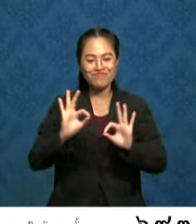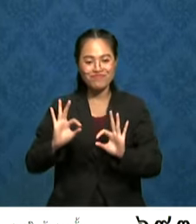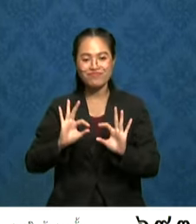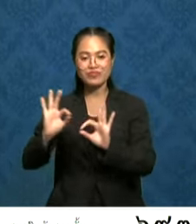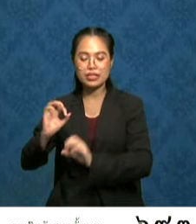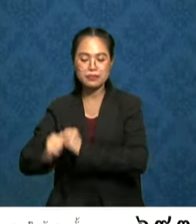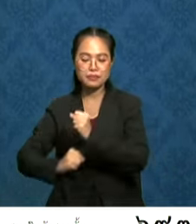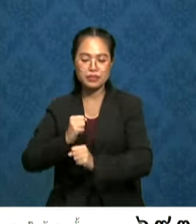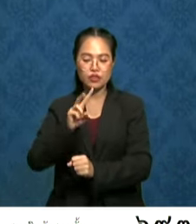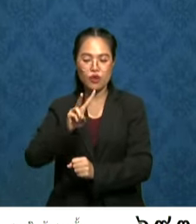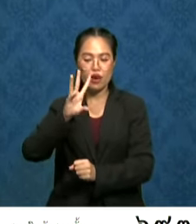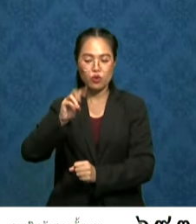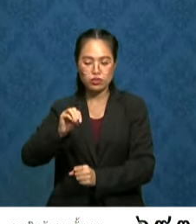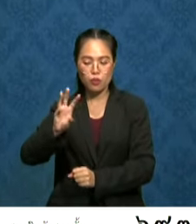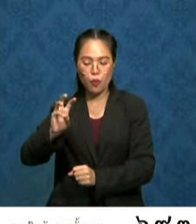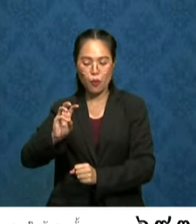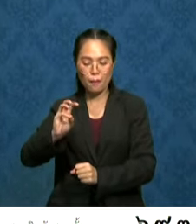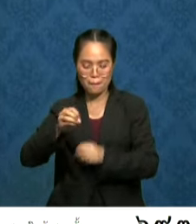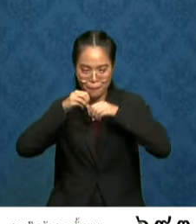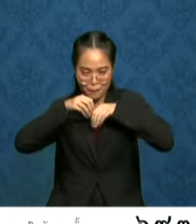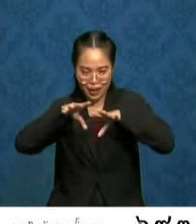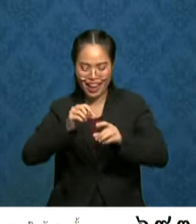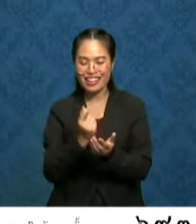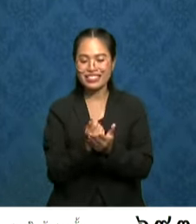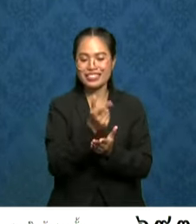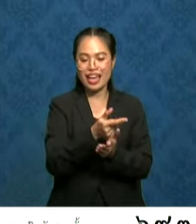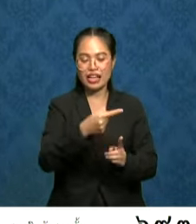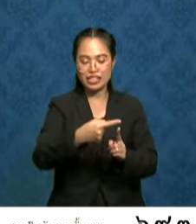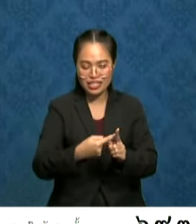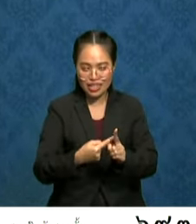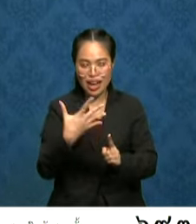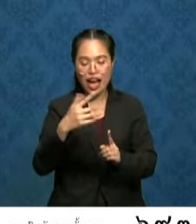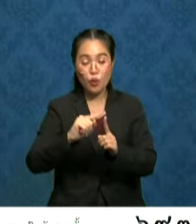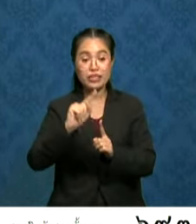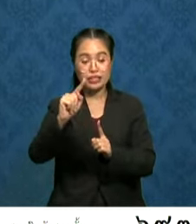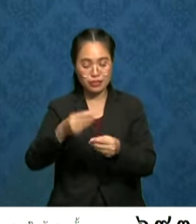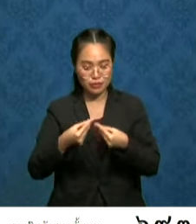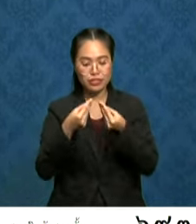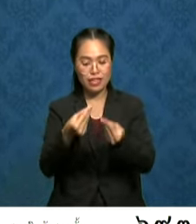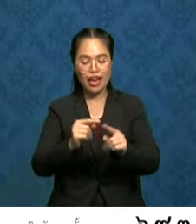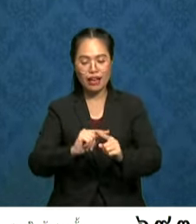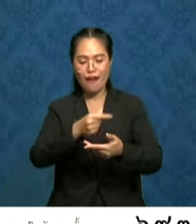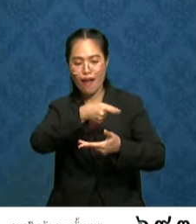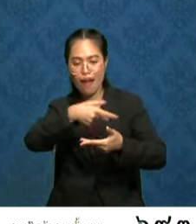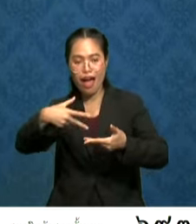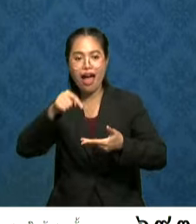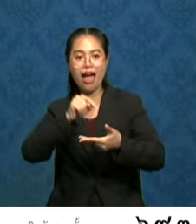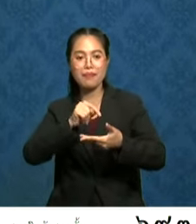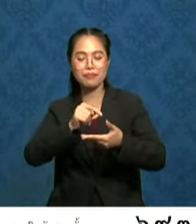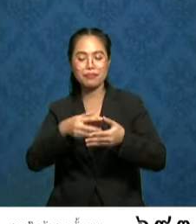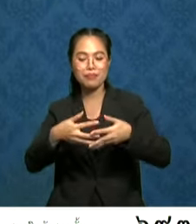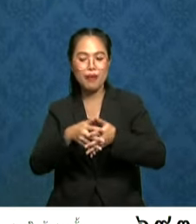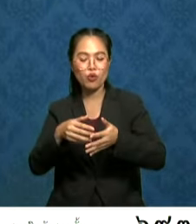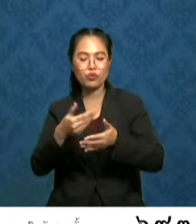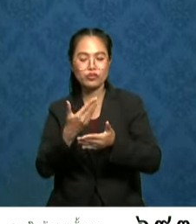ปลายปี 66ก็ประกาศชัดว่าจะแจกภายในวันที่ 1พฤษภาคมนะคะแล้วก็นั้นแอพลิเคชันเนี่ยอาจจะเป็นเป่าตั้ง